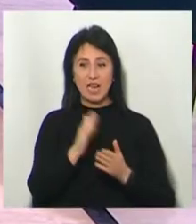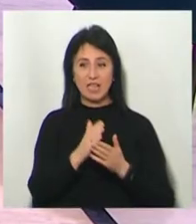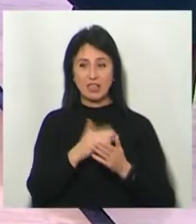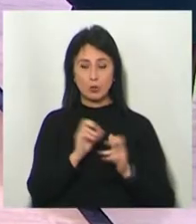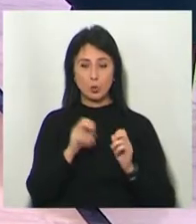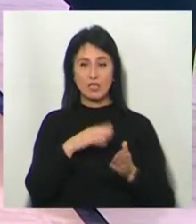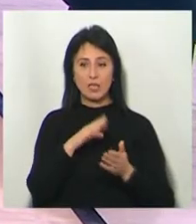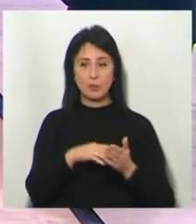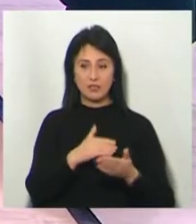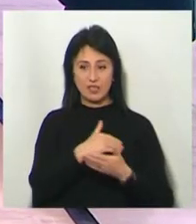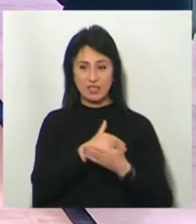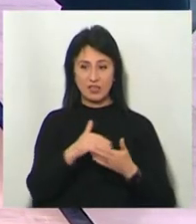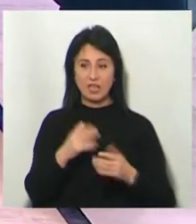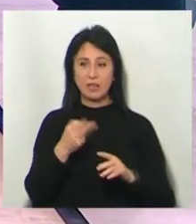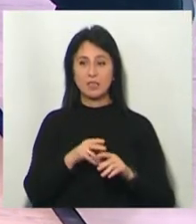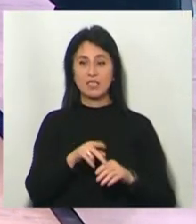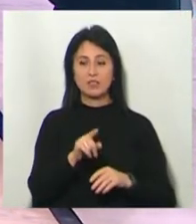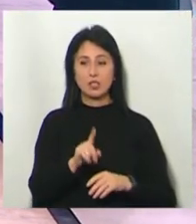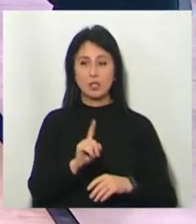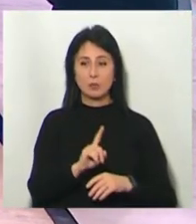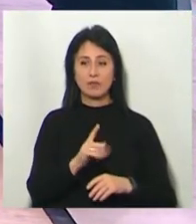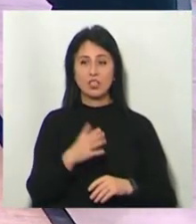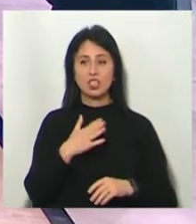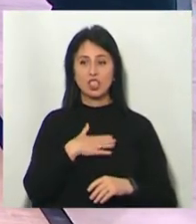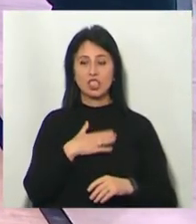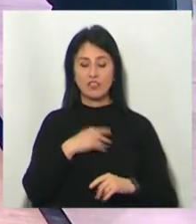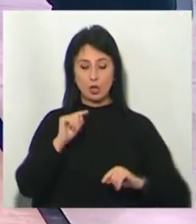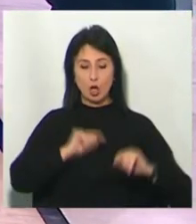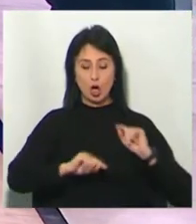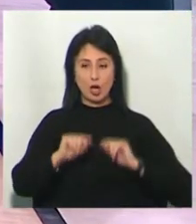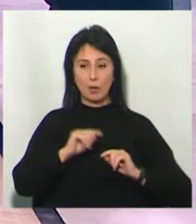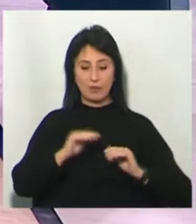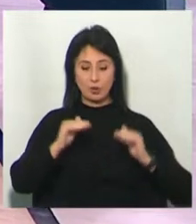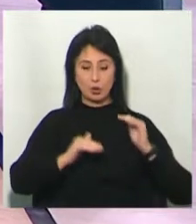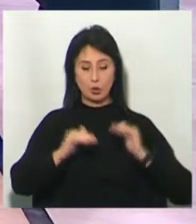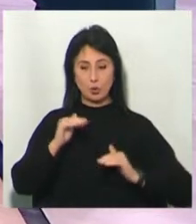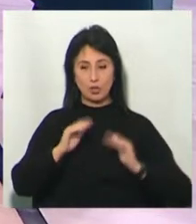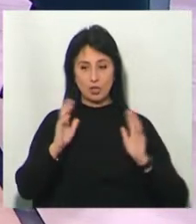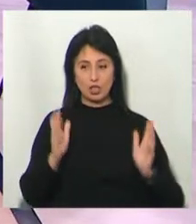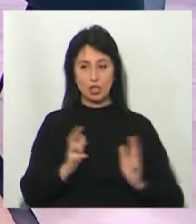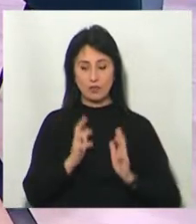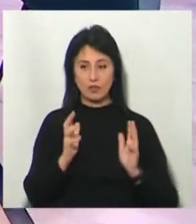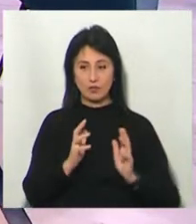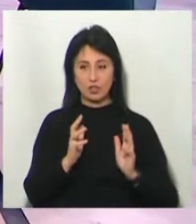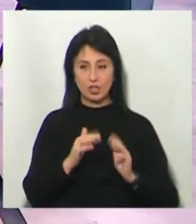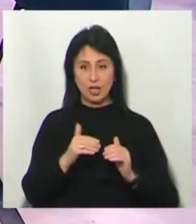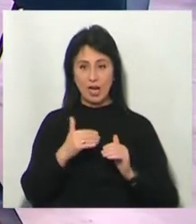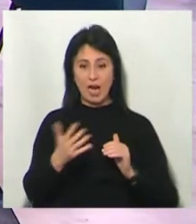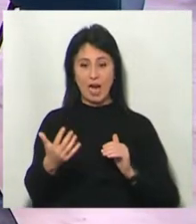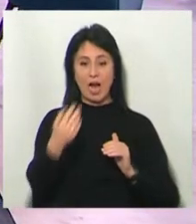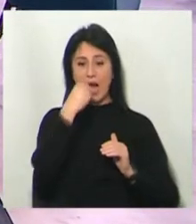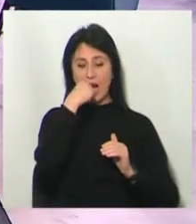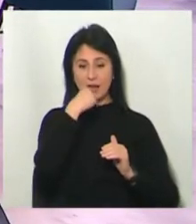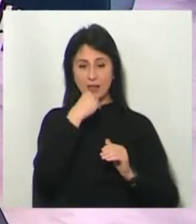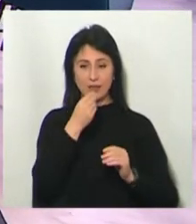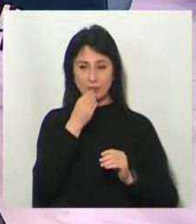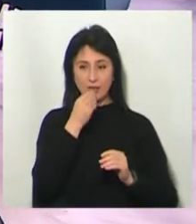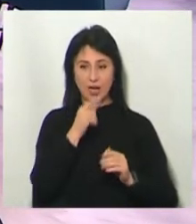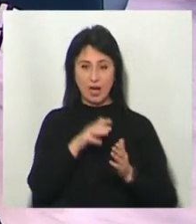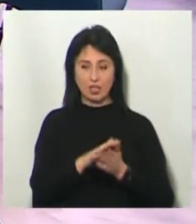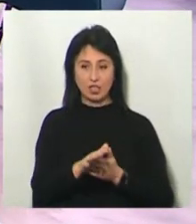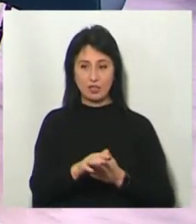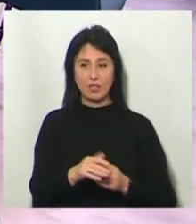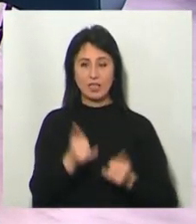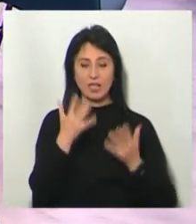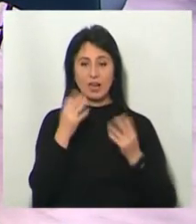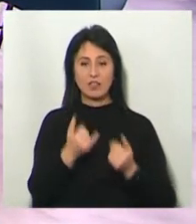ჩვენი უსაფრთხოების ზღვარი იმისათვის, რომ ჩვენი ორგანიზმის წონასწორობა შევინარჩუნოთ გარედან მიღებული პროდუქტების ხარჯზე.